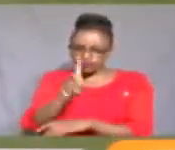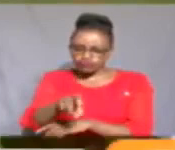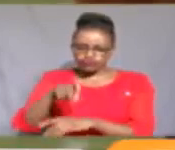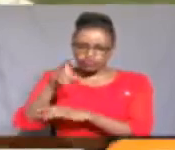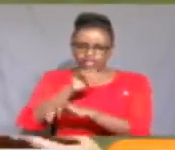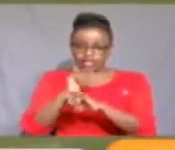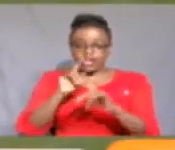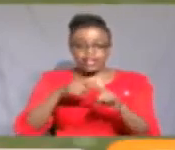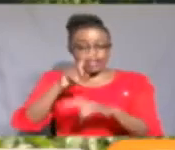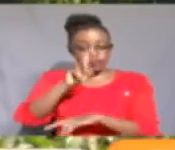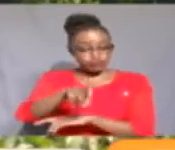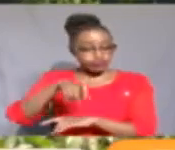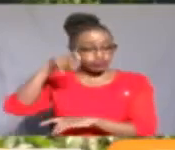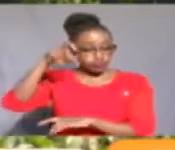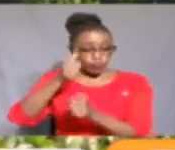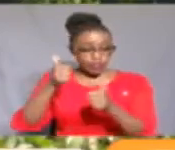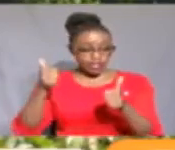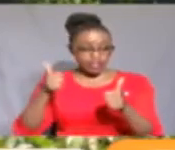Na unatoa? Eh.